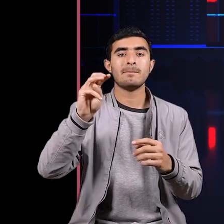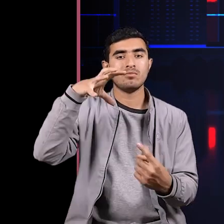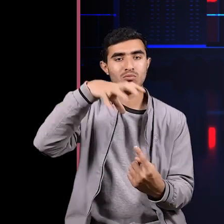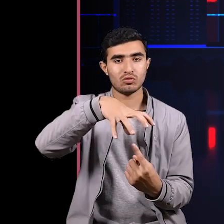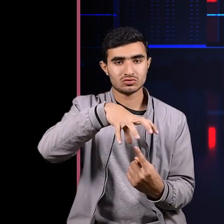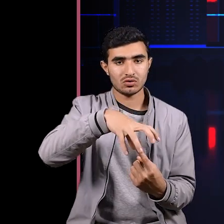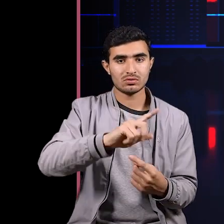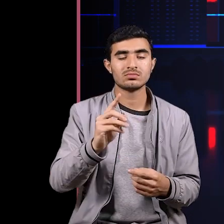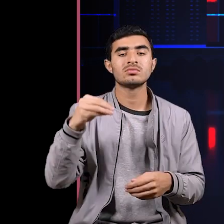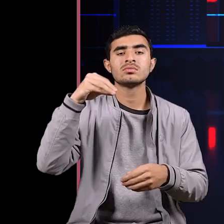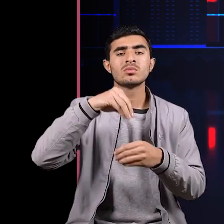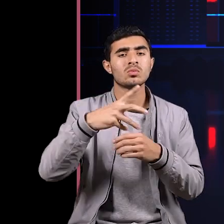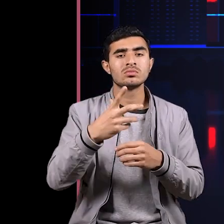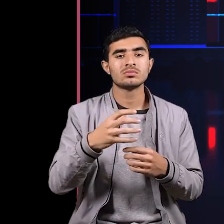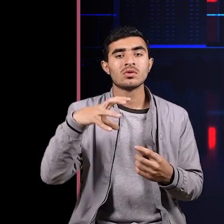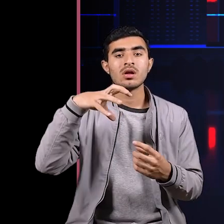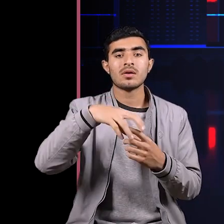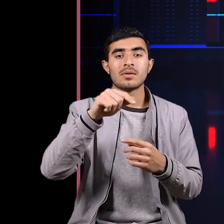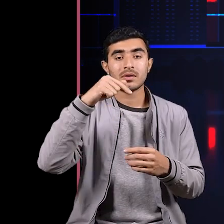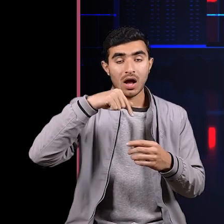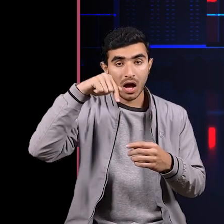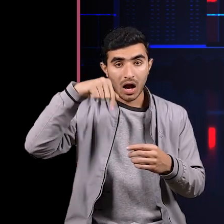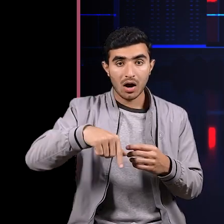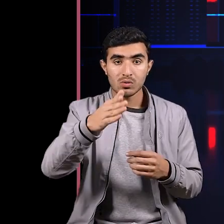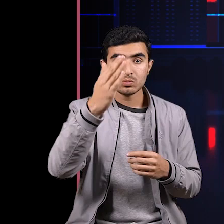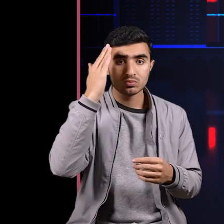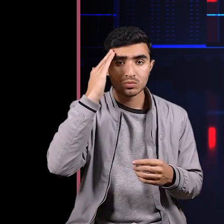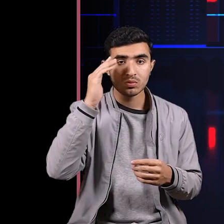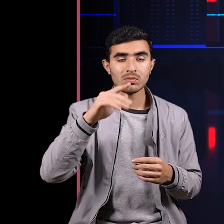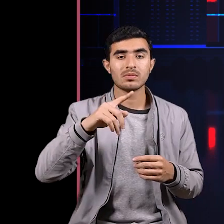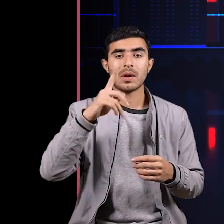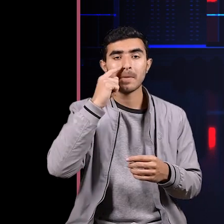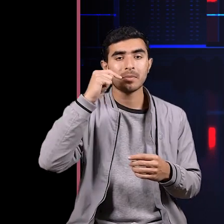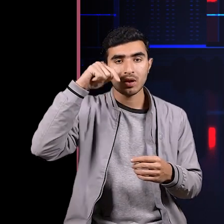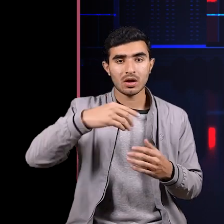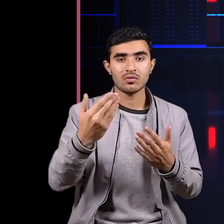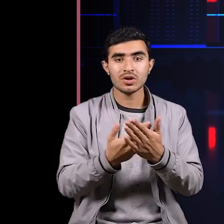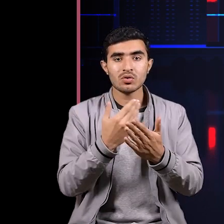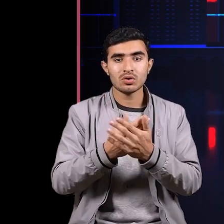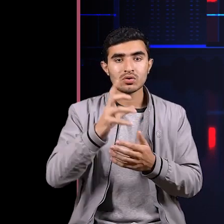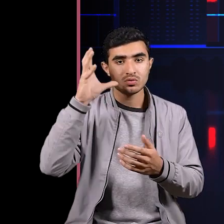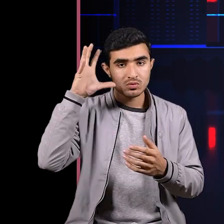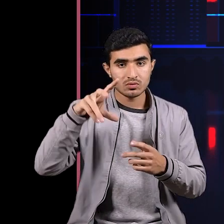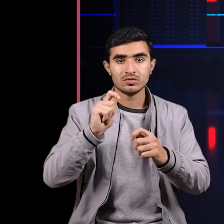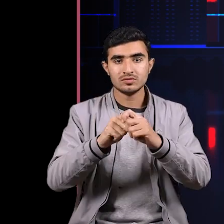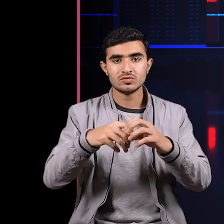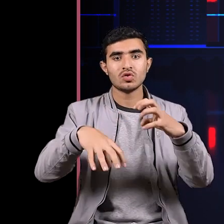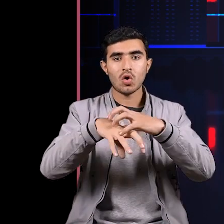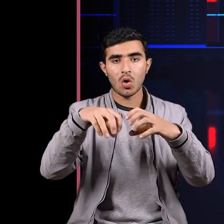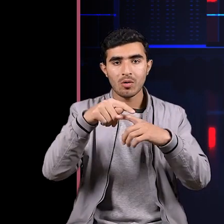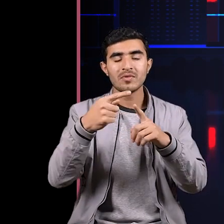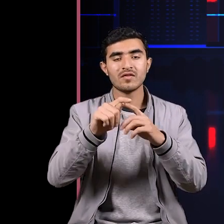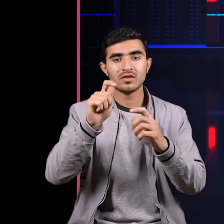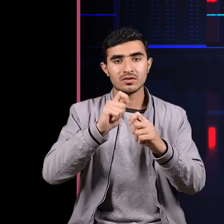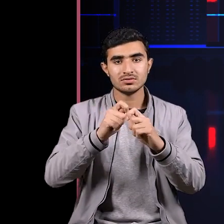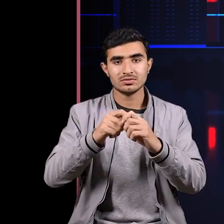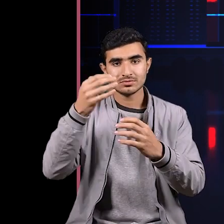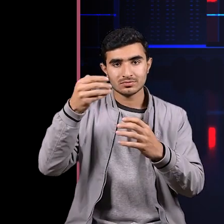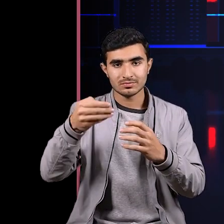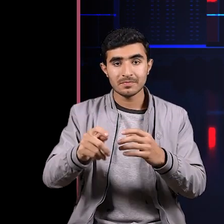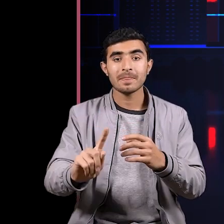कि अगर अर्बन प्लानिंग की बात होती है तो मोहनजोदड़ो का जिक्र आता है। अगर बात होती है कि किस तरीके से घरों को प्लान किया जाए, किस तरीके